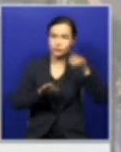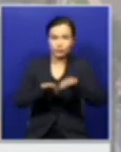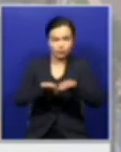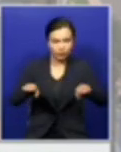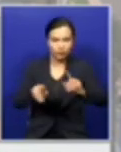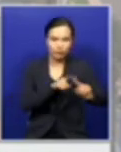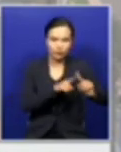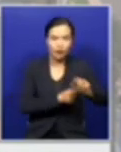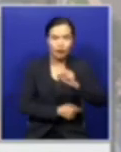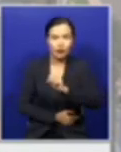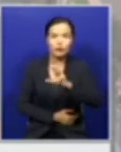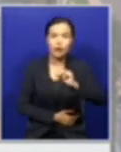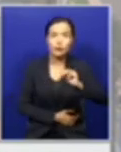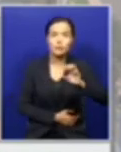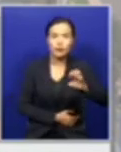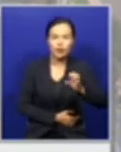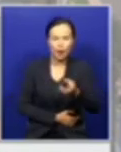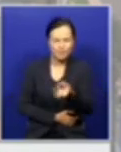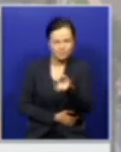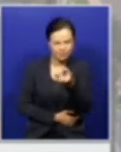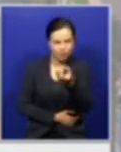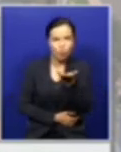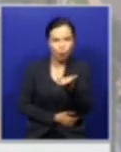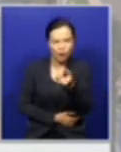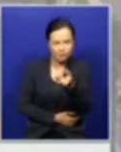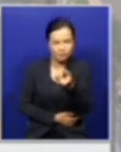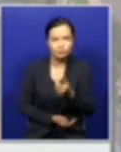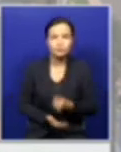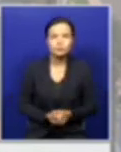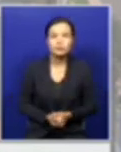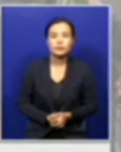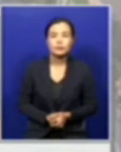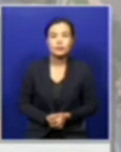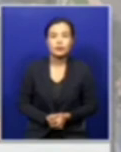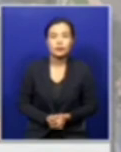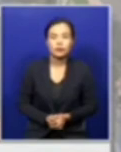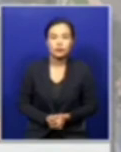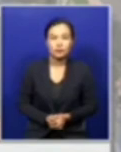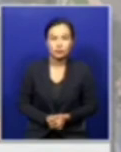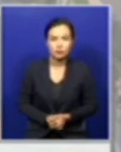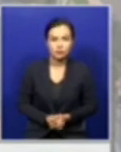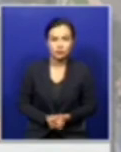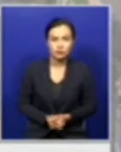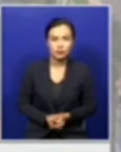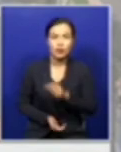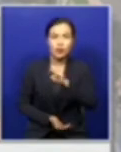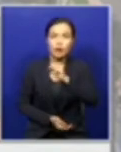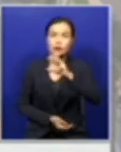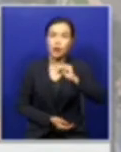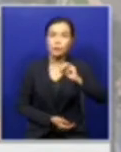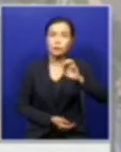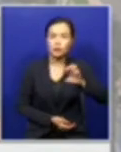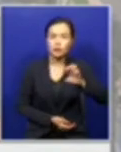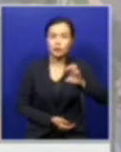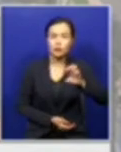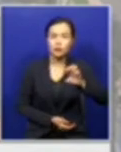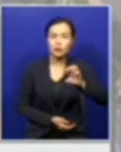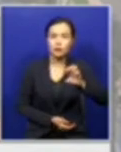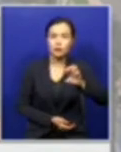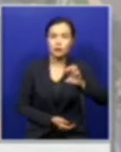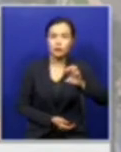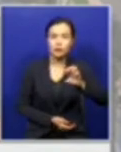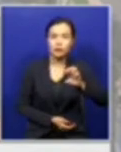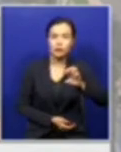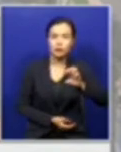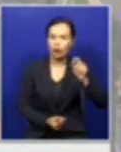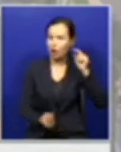ให้ SME ขออนุญาตอีกนิดนึงนะคะท่านประธานขอท่าน SME นี้ไม่มีSME นี้จะเข้